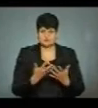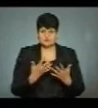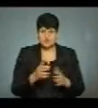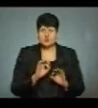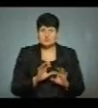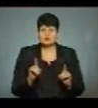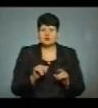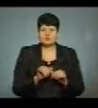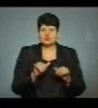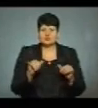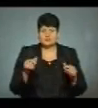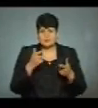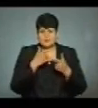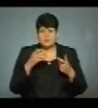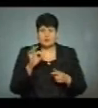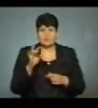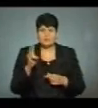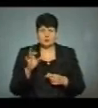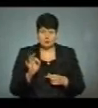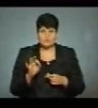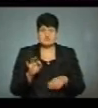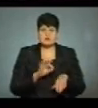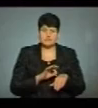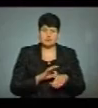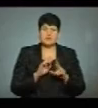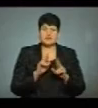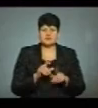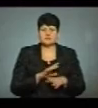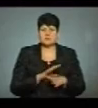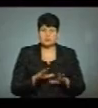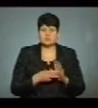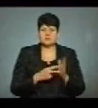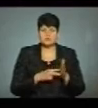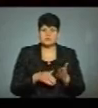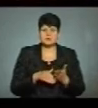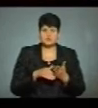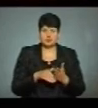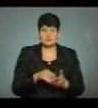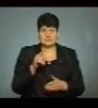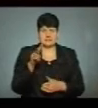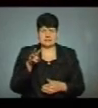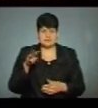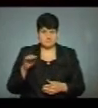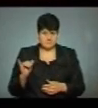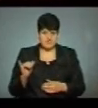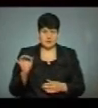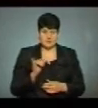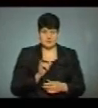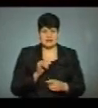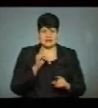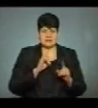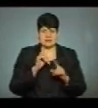що поширювати інформацію про онкозахворювання і те, як їх попередити, планує за допомогою засобів масової інформації та